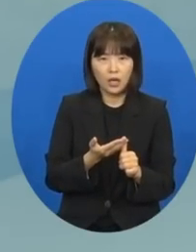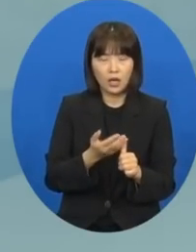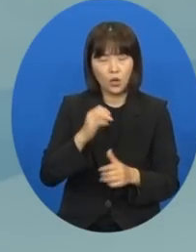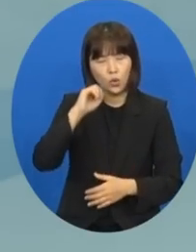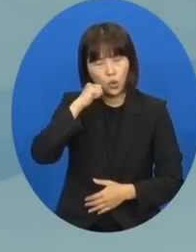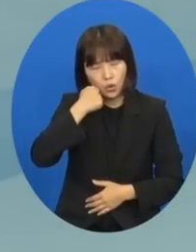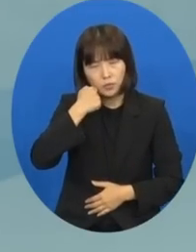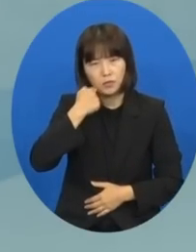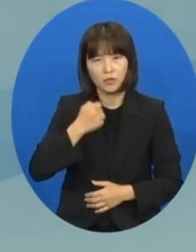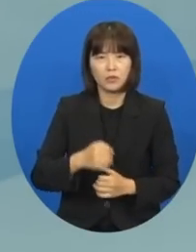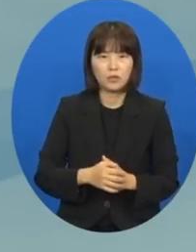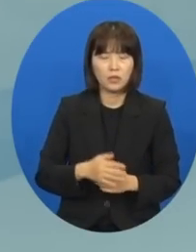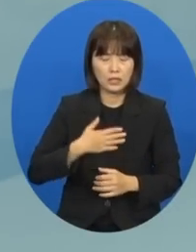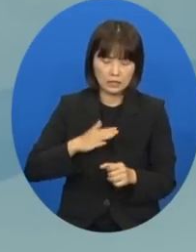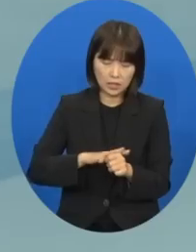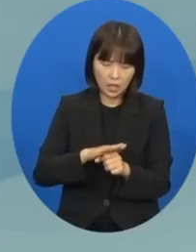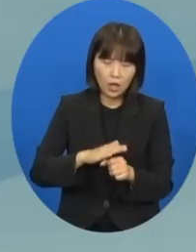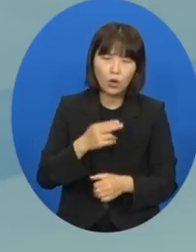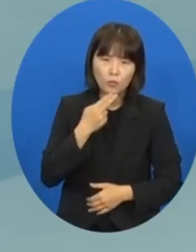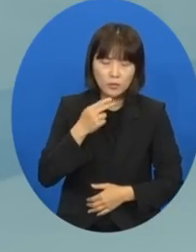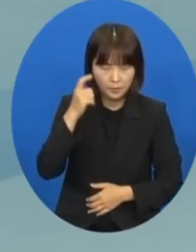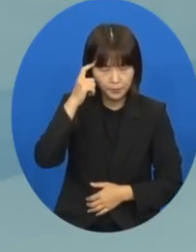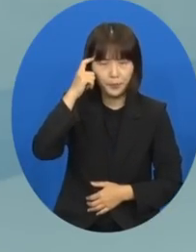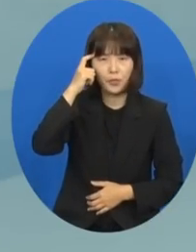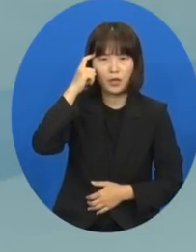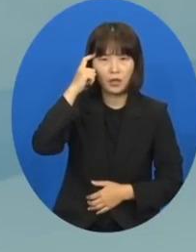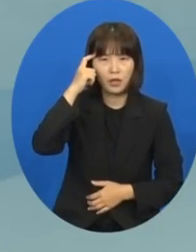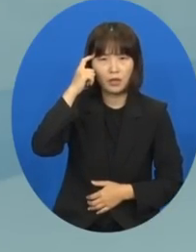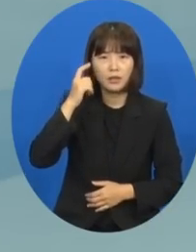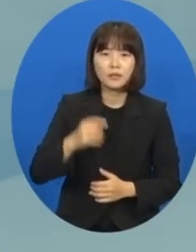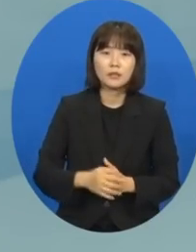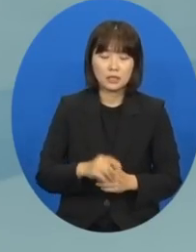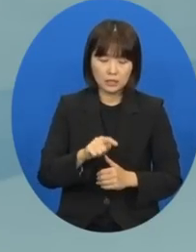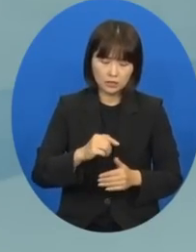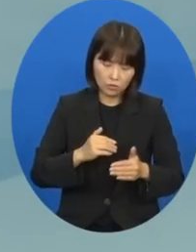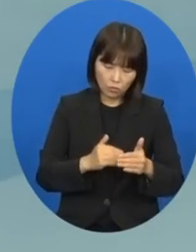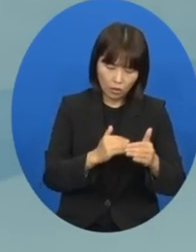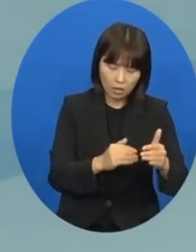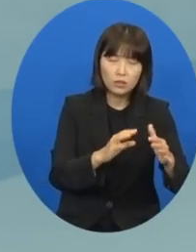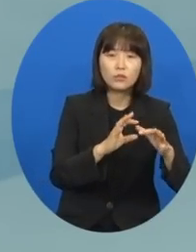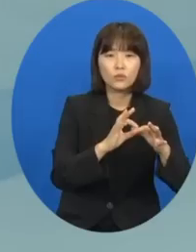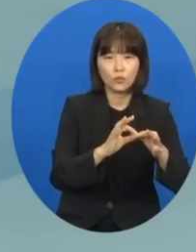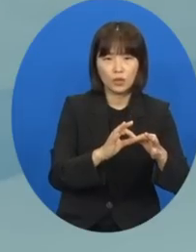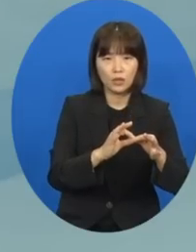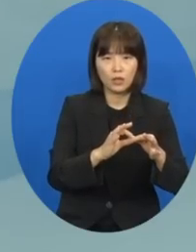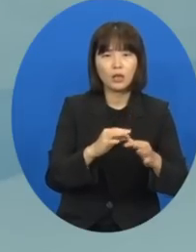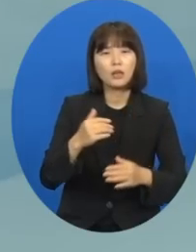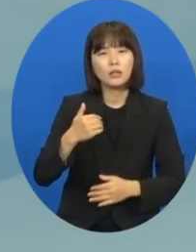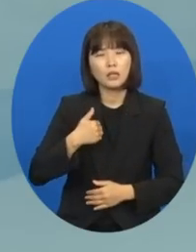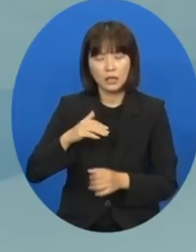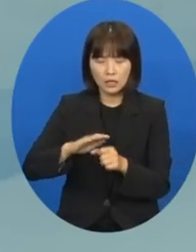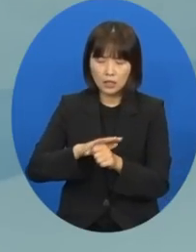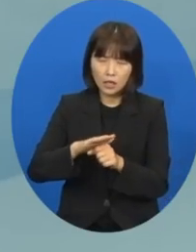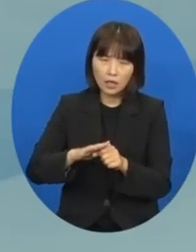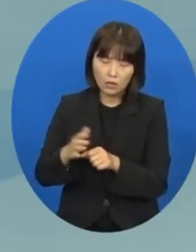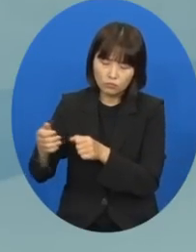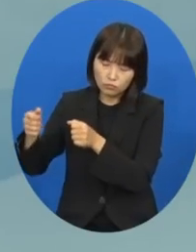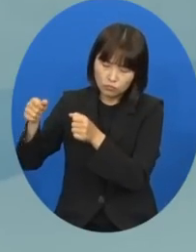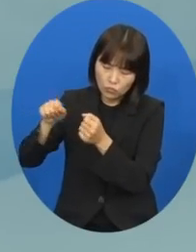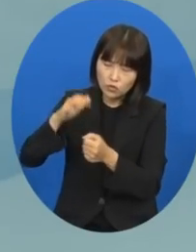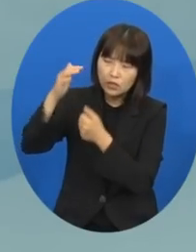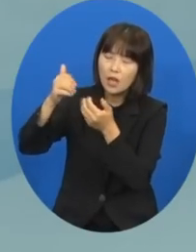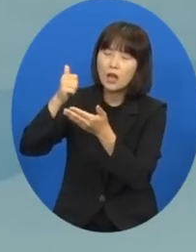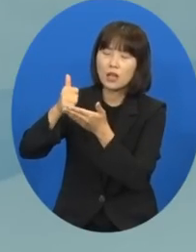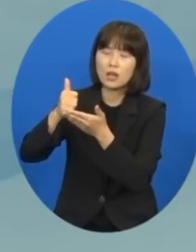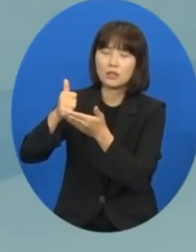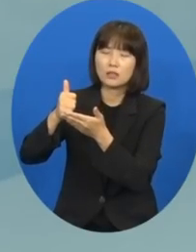거예요. 내가 사랑이 없음을 깨달으면서 그 과정을 통해서 나에게 사랑을 부어주시는 하나님을 경험을